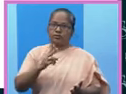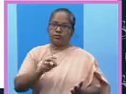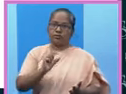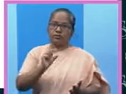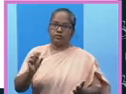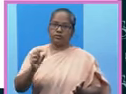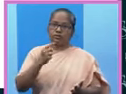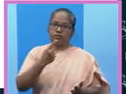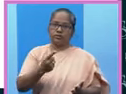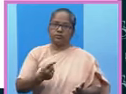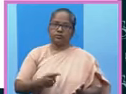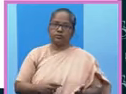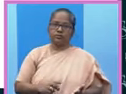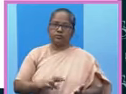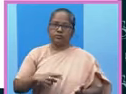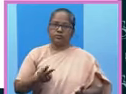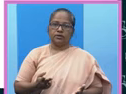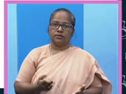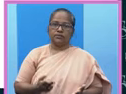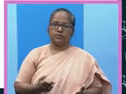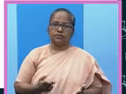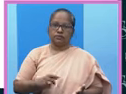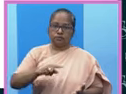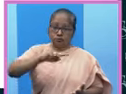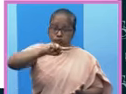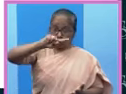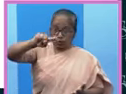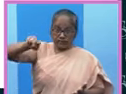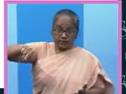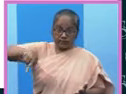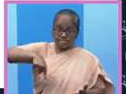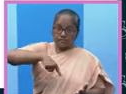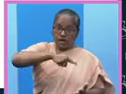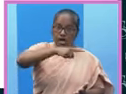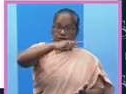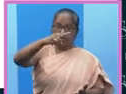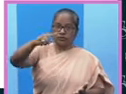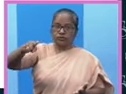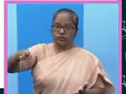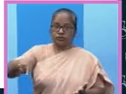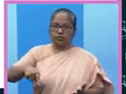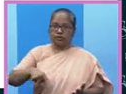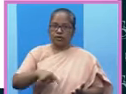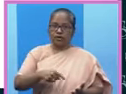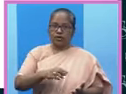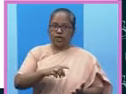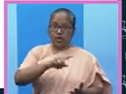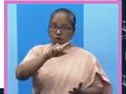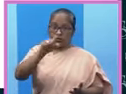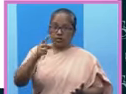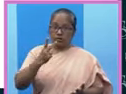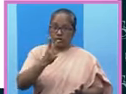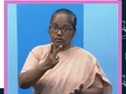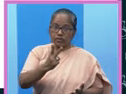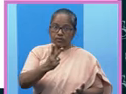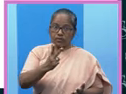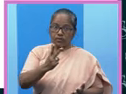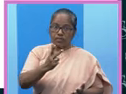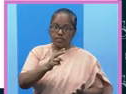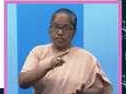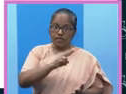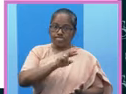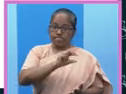குறிப்பிடுவோம். அதன் பிறகு அந்த சுற்றி வந்த பாதை இருக்குது பார்த்தீங்களா, அந்த வட்டம் அந்த கருப்பு கலரில் இப்படி ரவுண்டாக தெரியுது பார்த்தீங்களா, அந்த